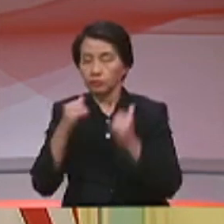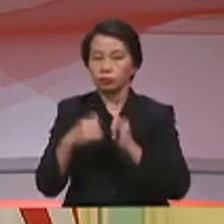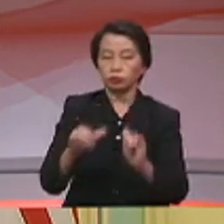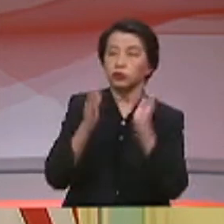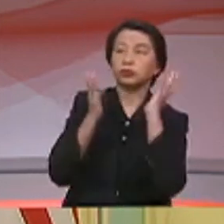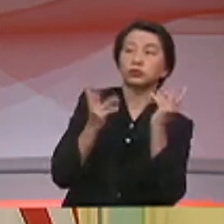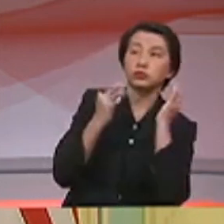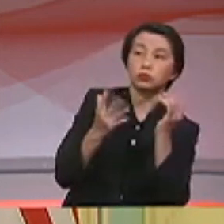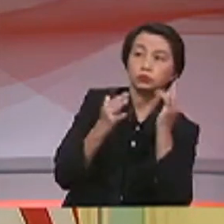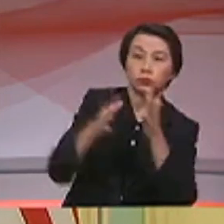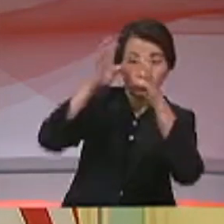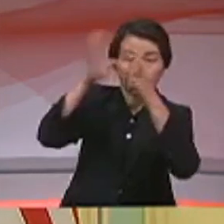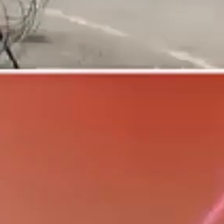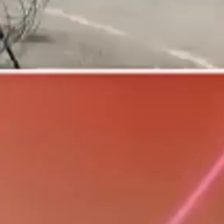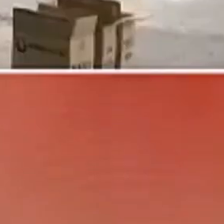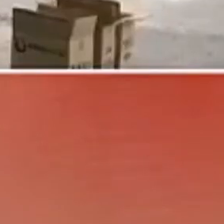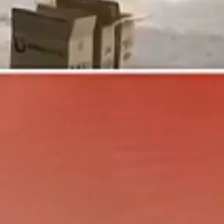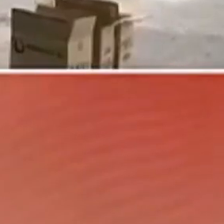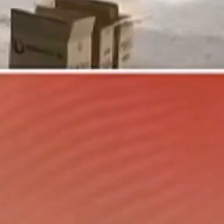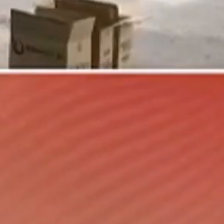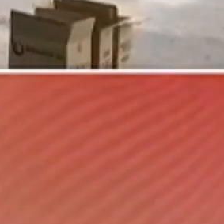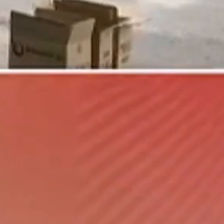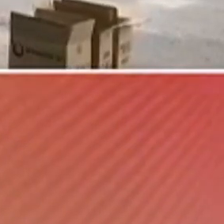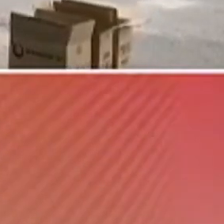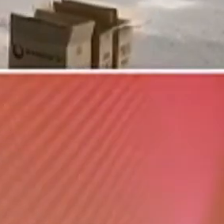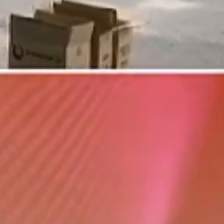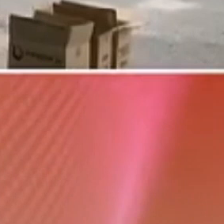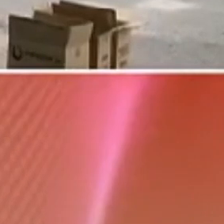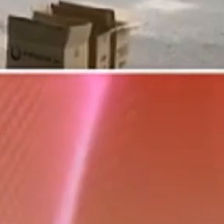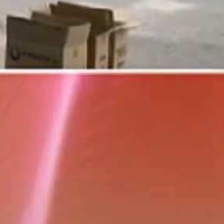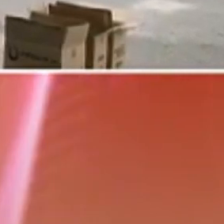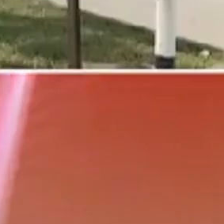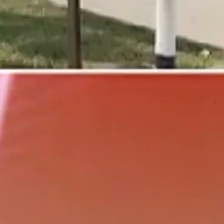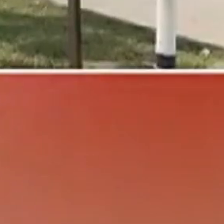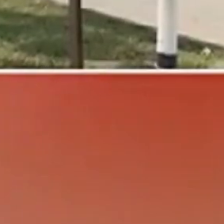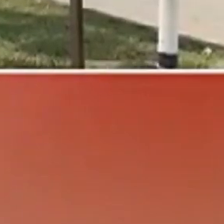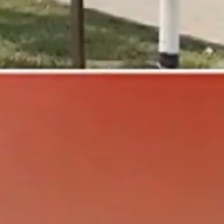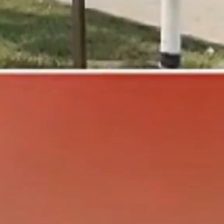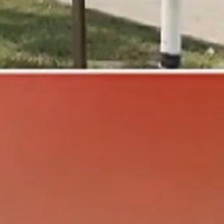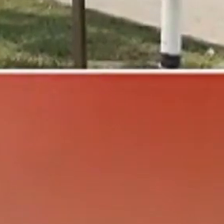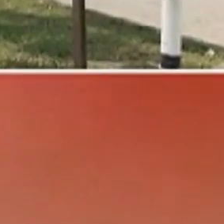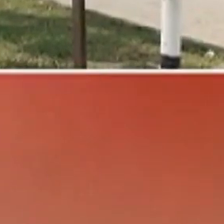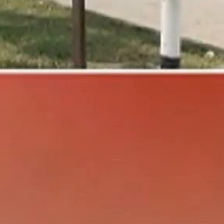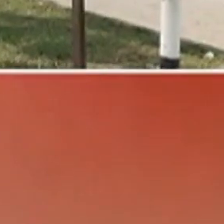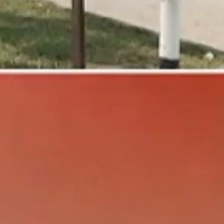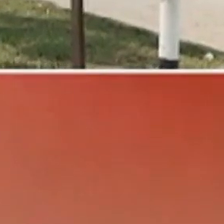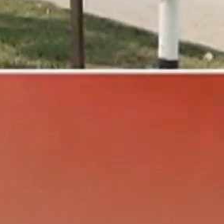lagi menunggu keputusan saringan. Oleh itu, mesyuarat telah pun bersetuju